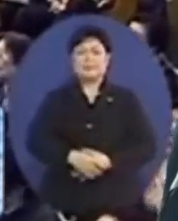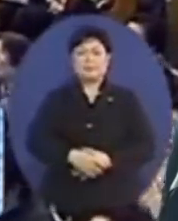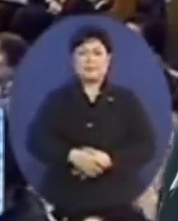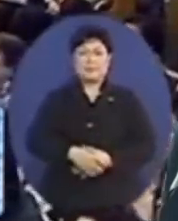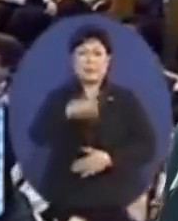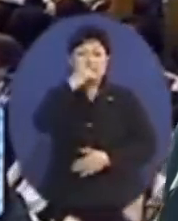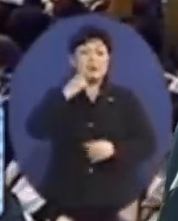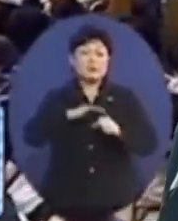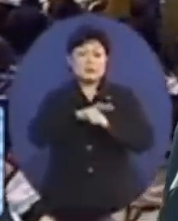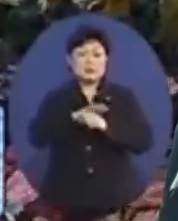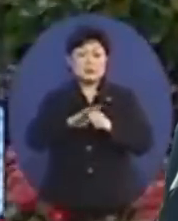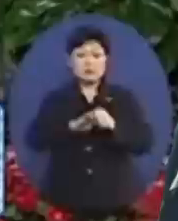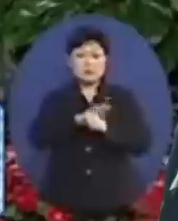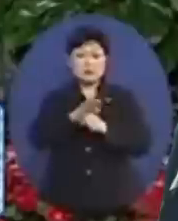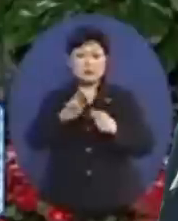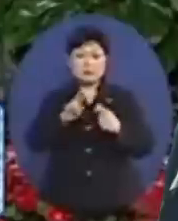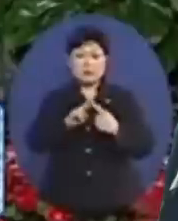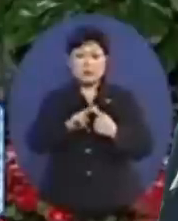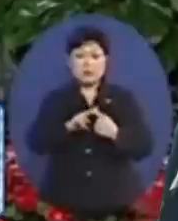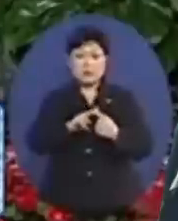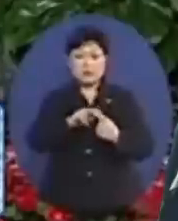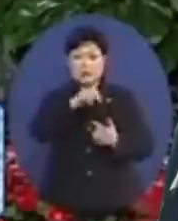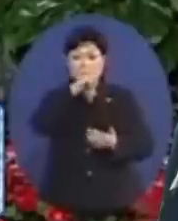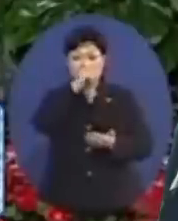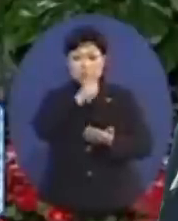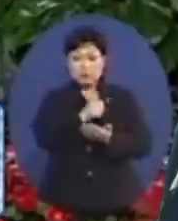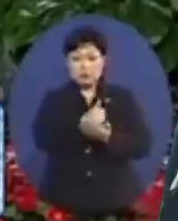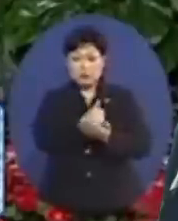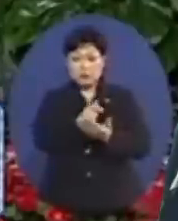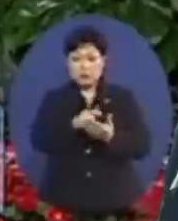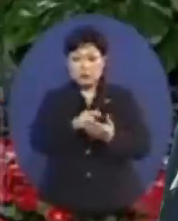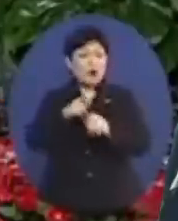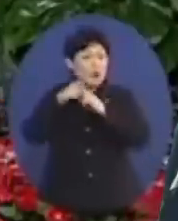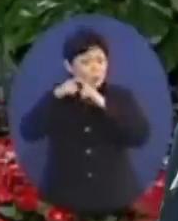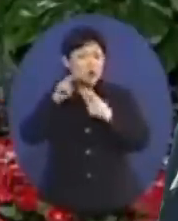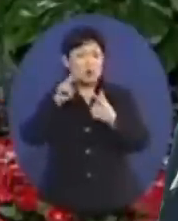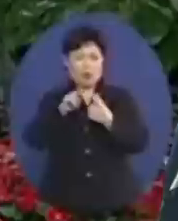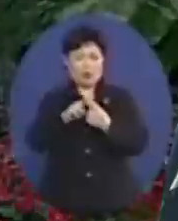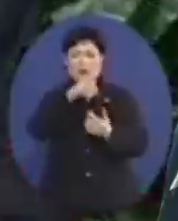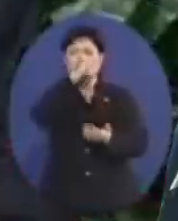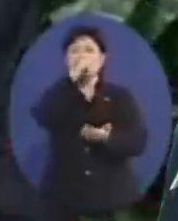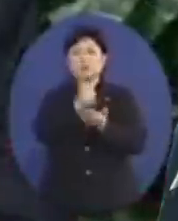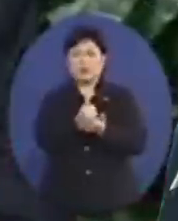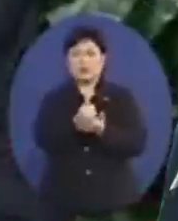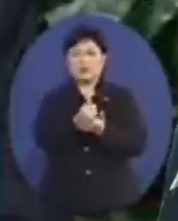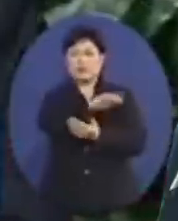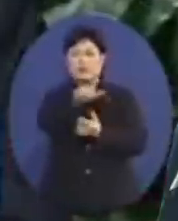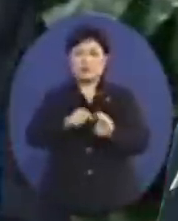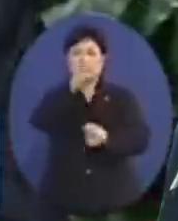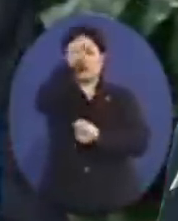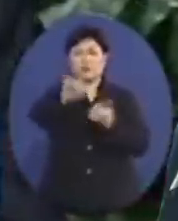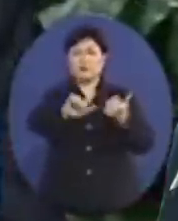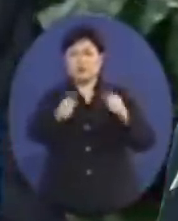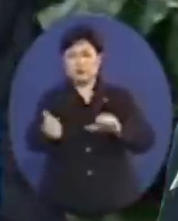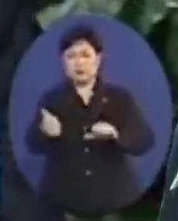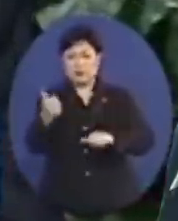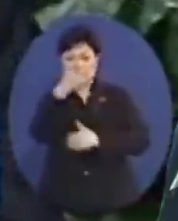흐물과 죄로 우리는 영원히 죽었습니다. 육체만 살아있지 영적으로는